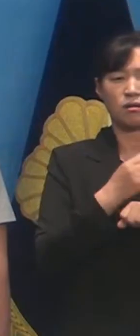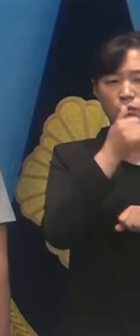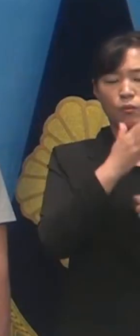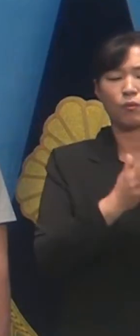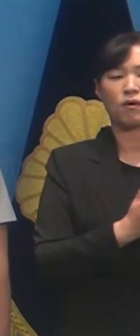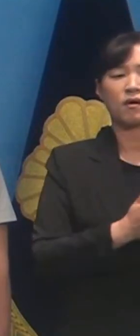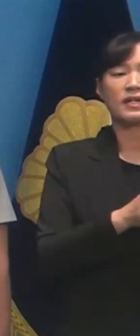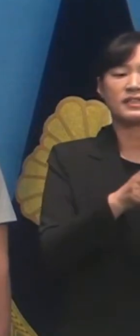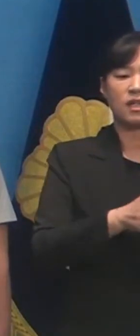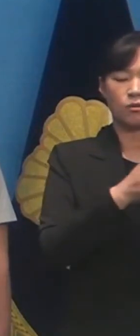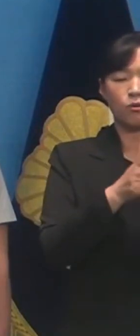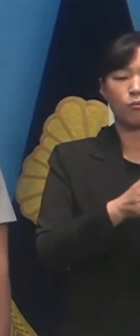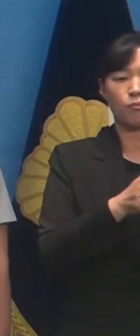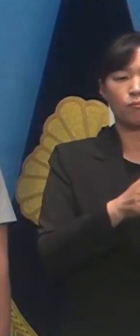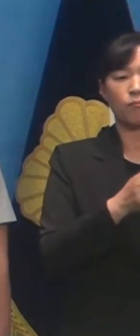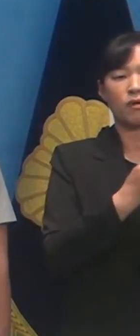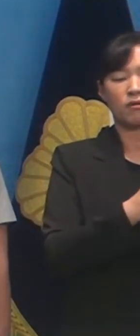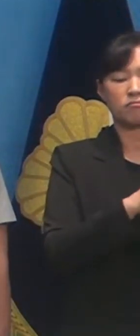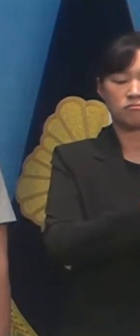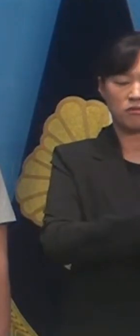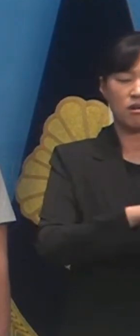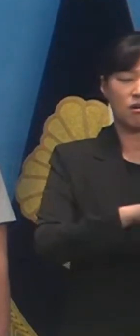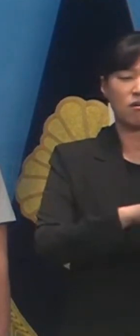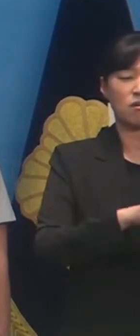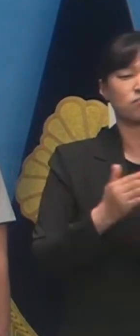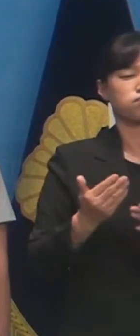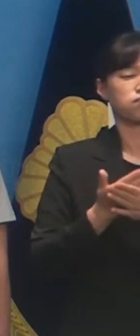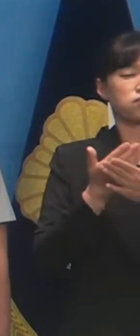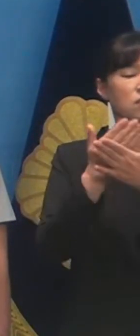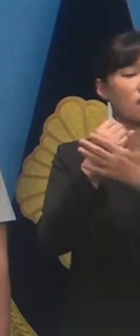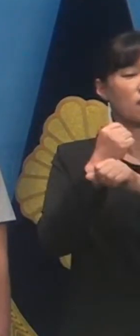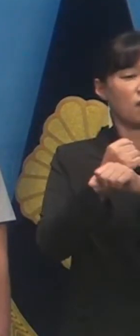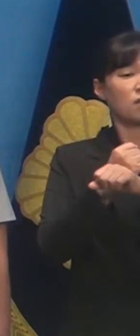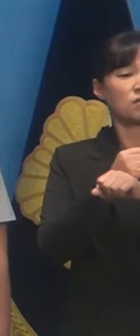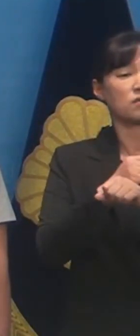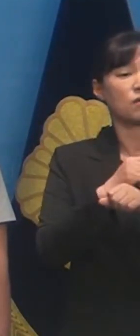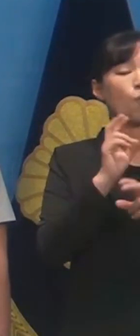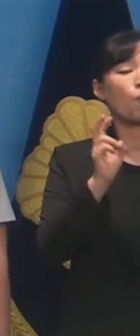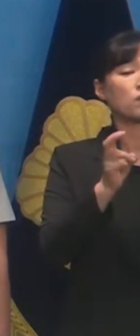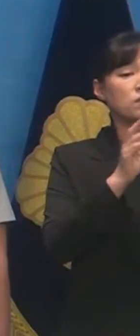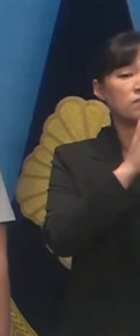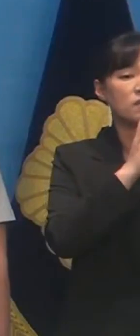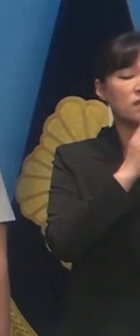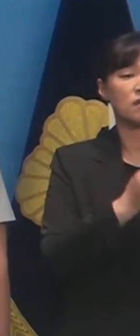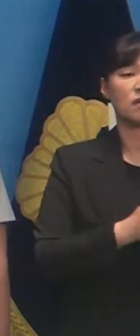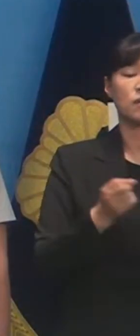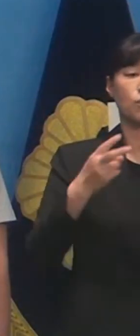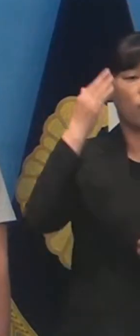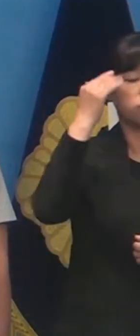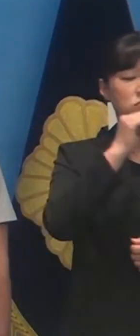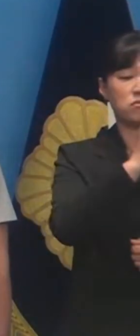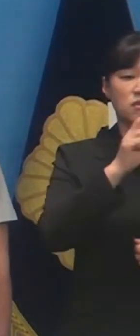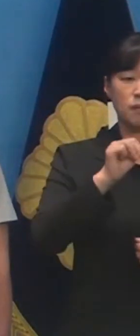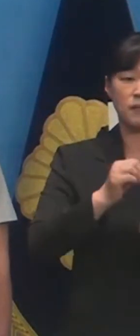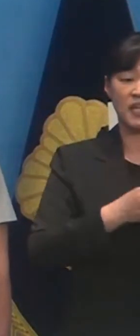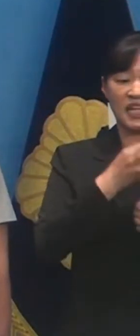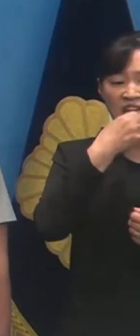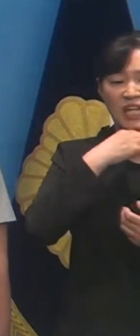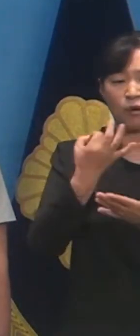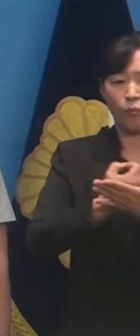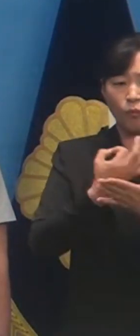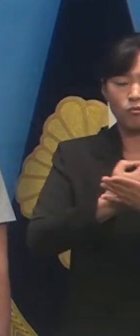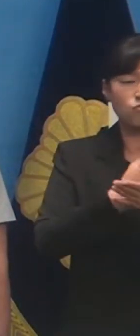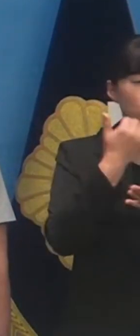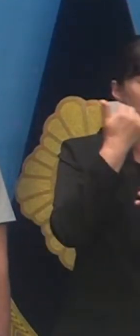산업 생태계 주축으로 건실하게 성장했어야 할 기업입니다. 그리고 한국GM이 거둔 이익은